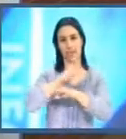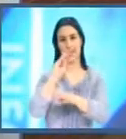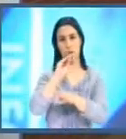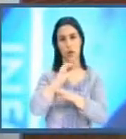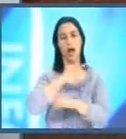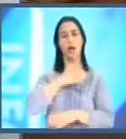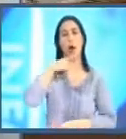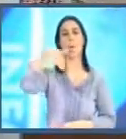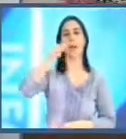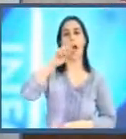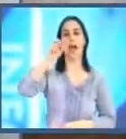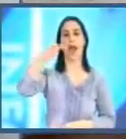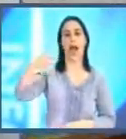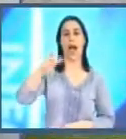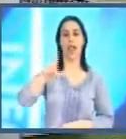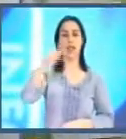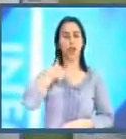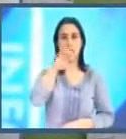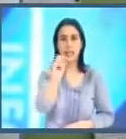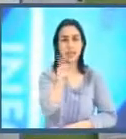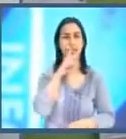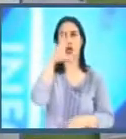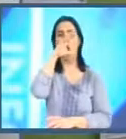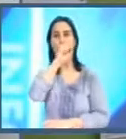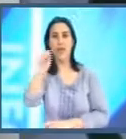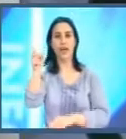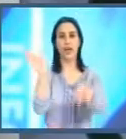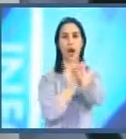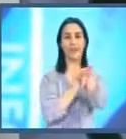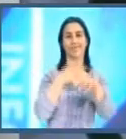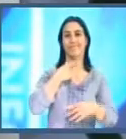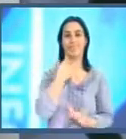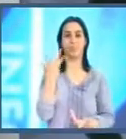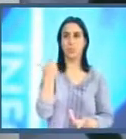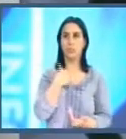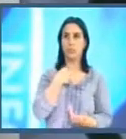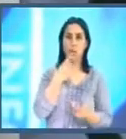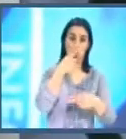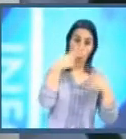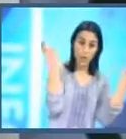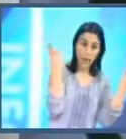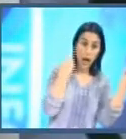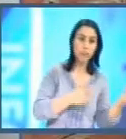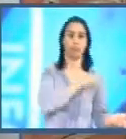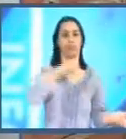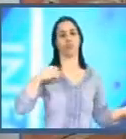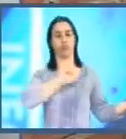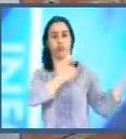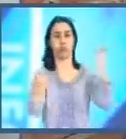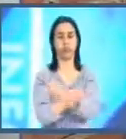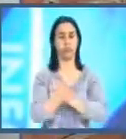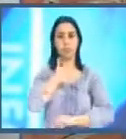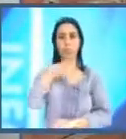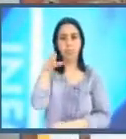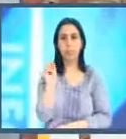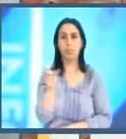entenem com un govern d'esquerres pot estar privatitzant una cosa pública. I a més és el tarannà de que